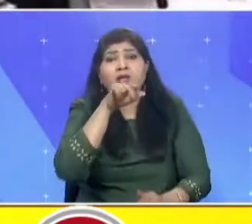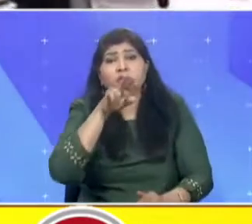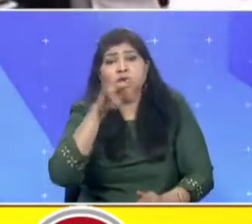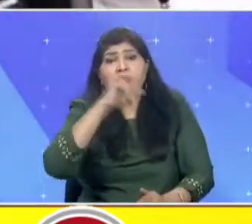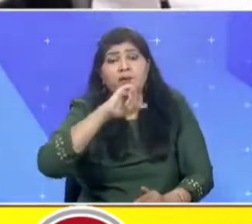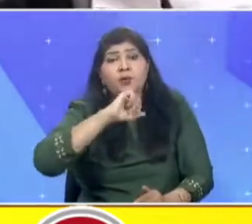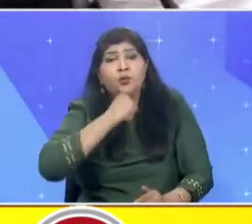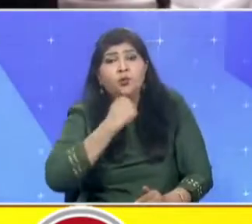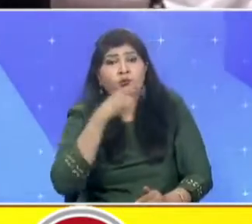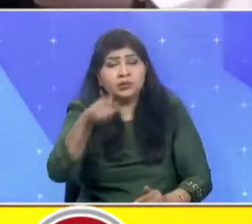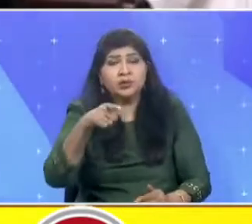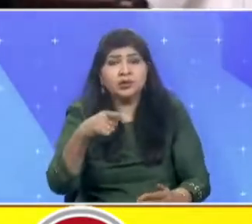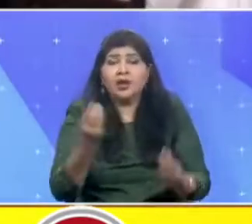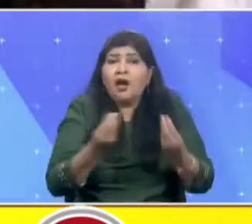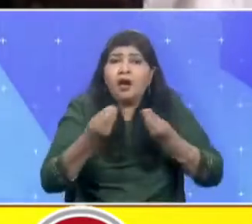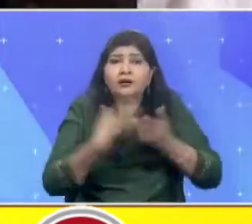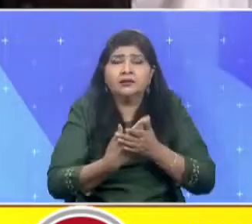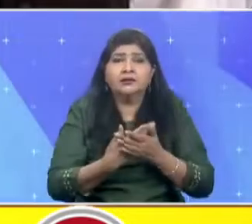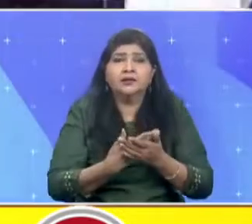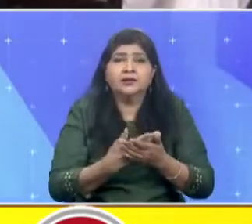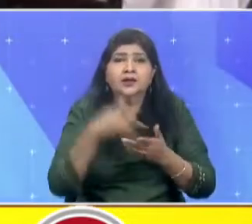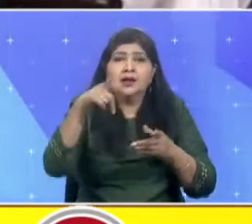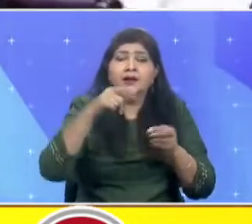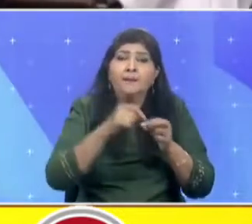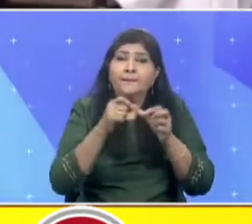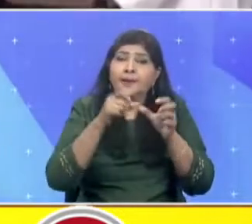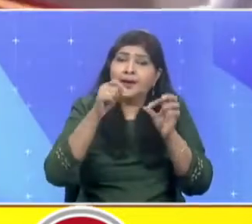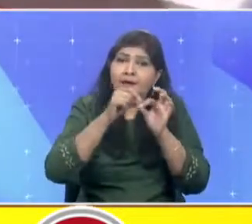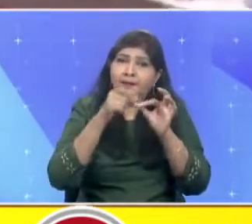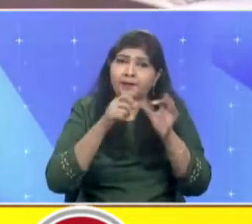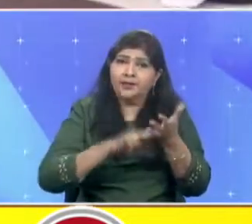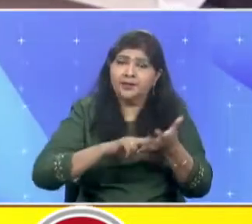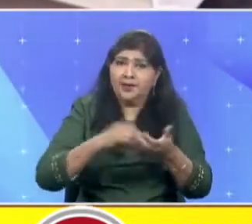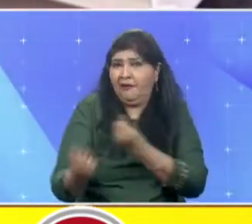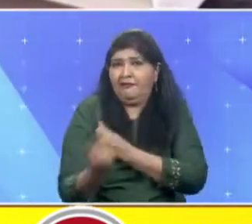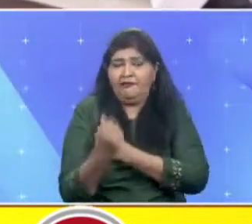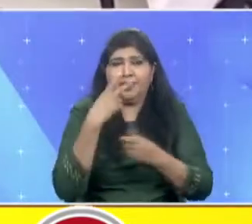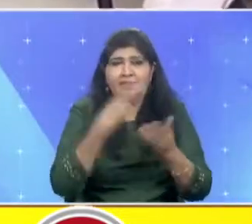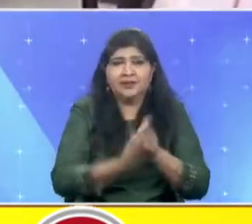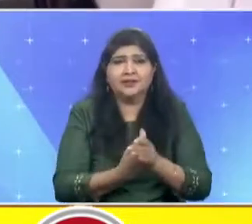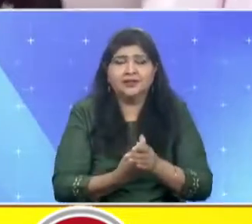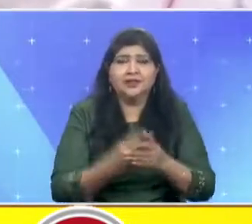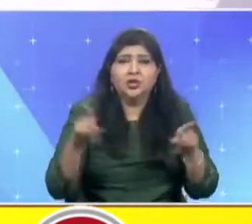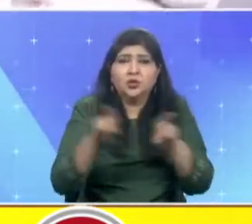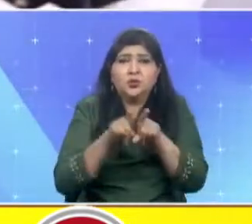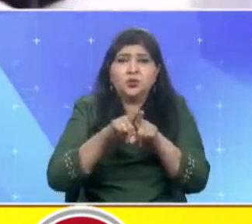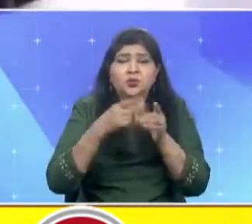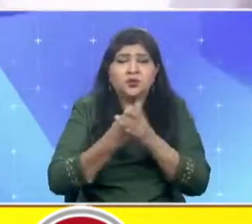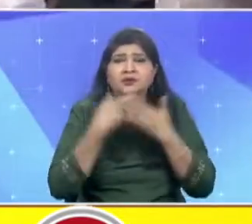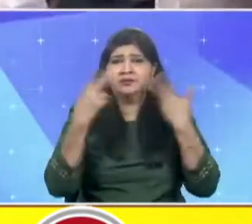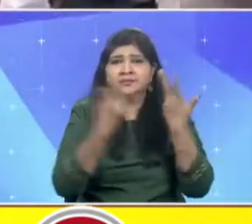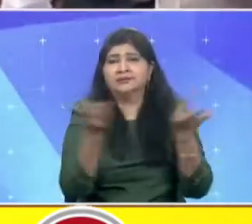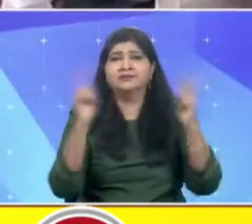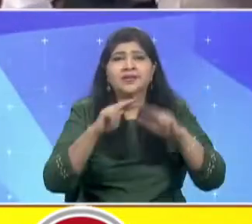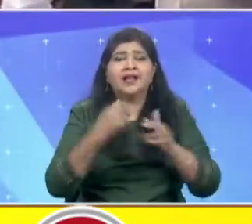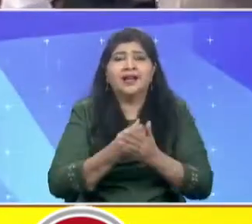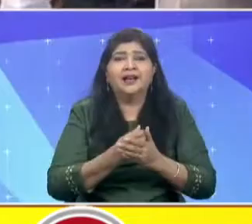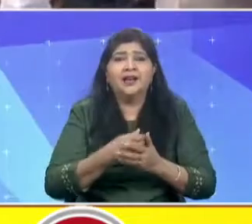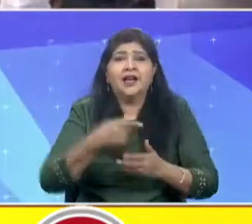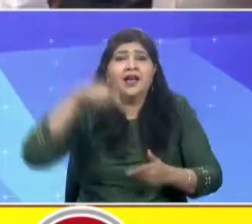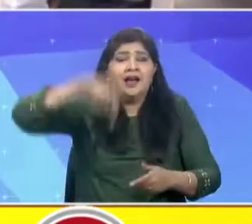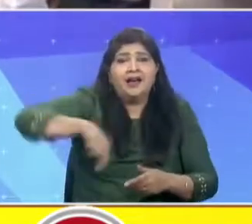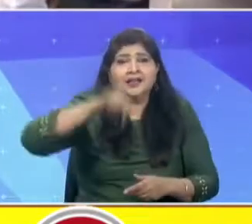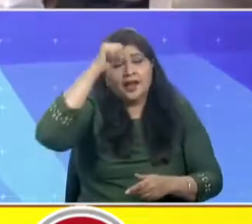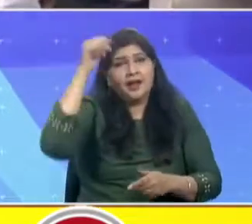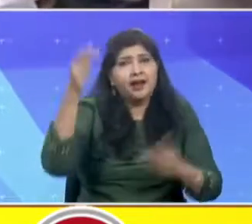126 वर्ष की आयु और बाबा शिवानंद की फिटनेस दोनों आज देश में चर्चा